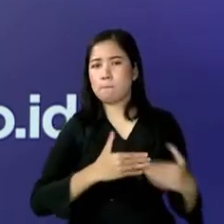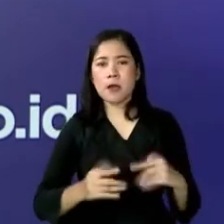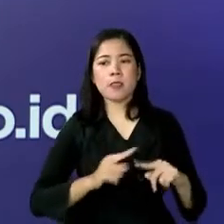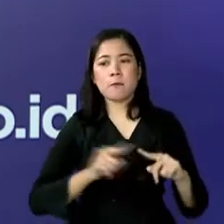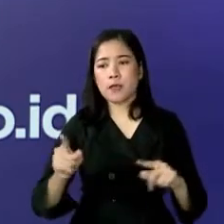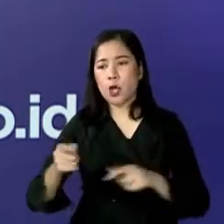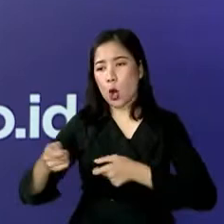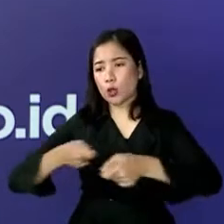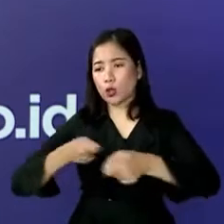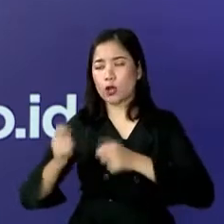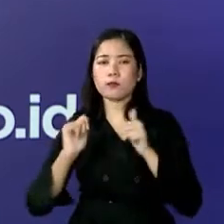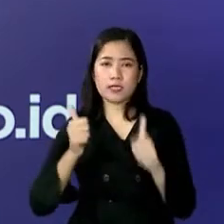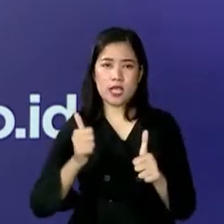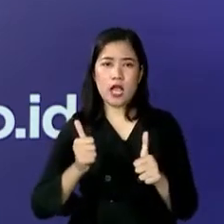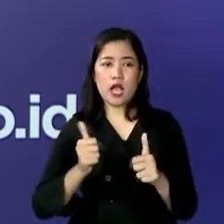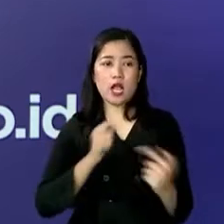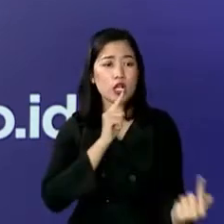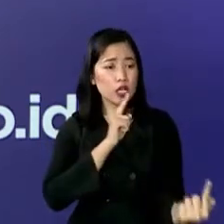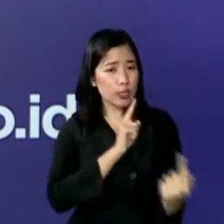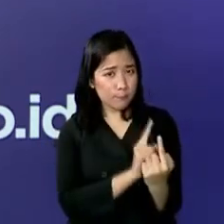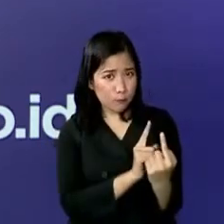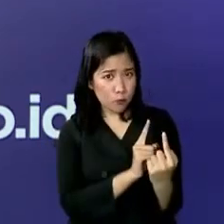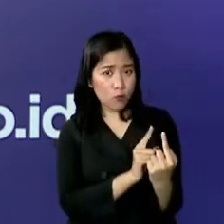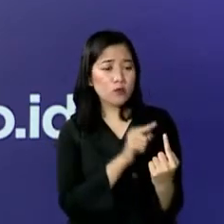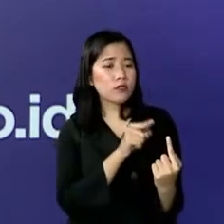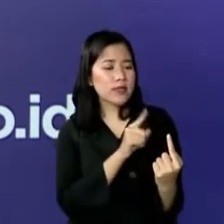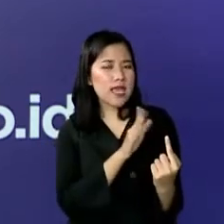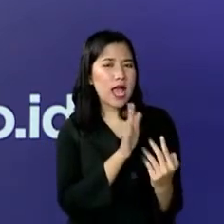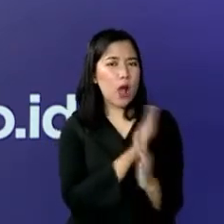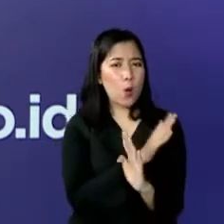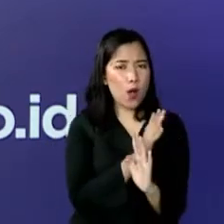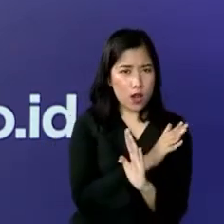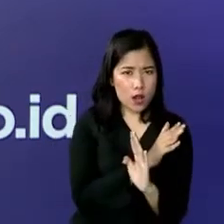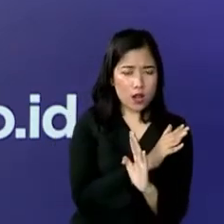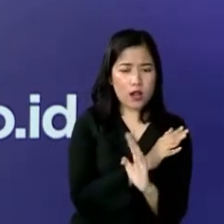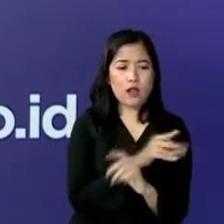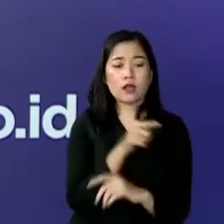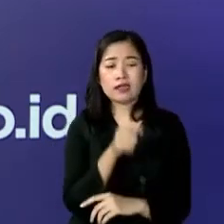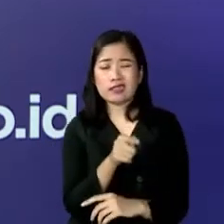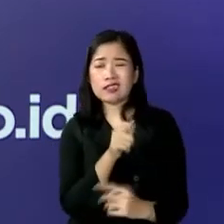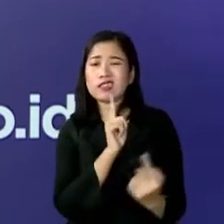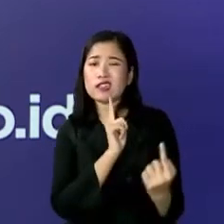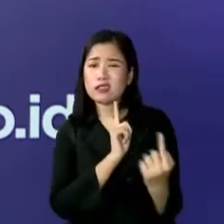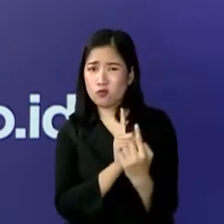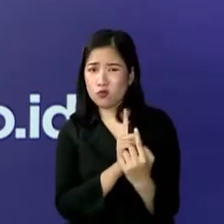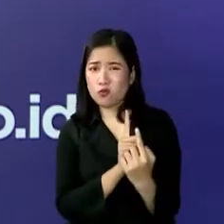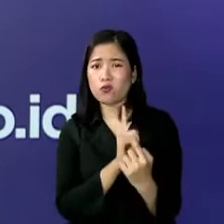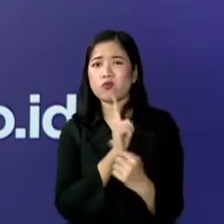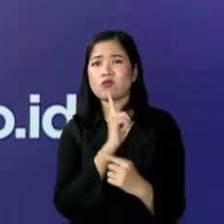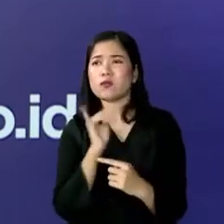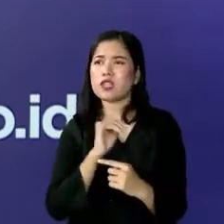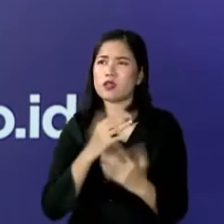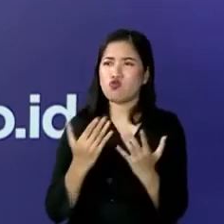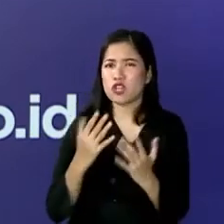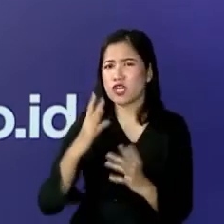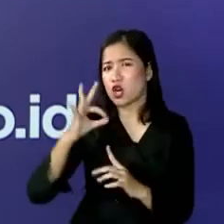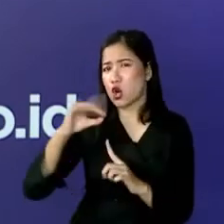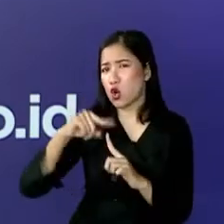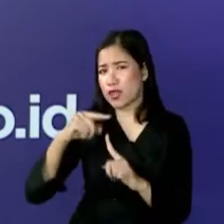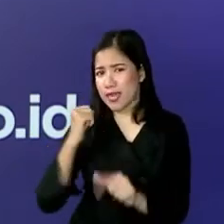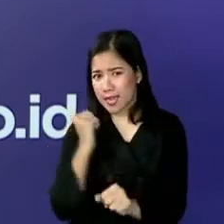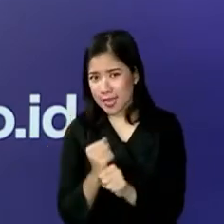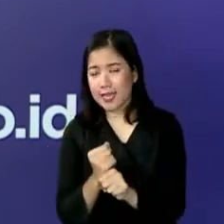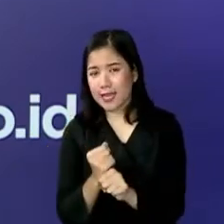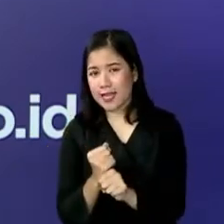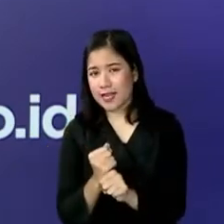penyakitnya menjadi berat dia ketemu pada kondisi yang awal kemudian dia juga mungkin OTG yang seperti